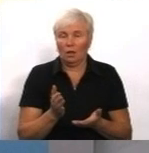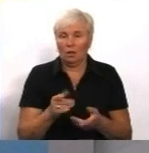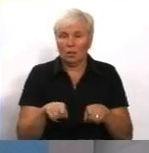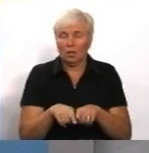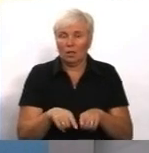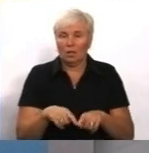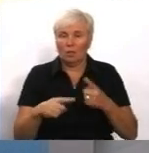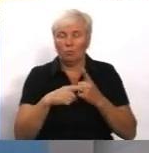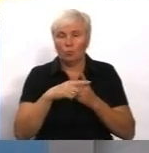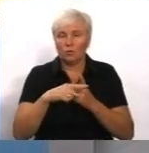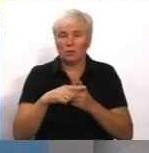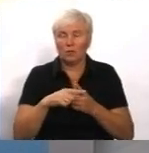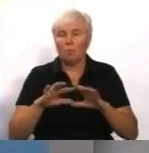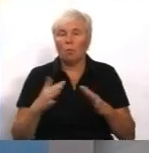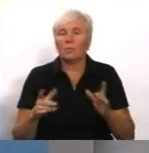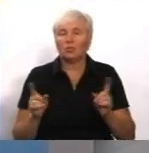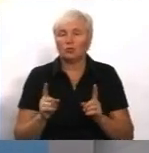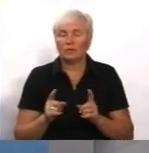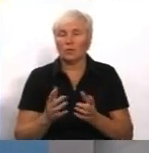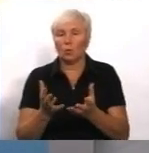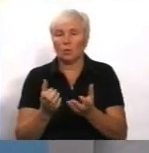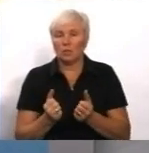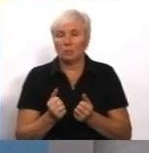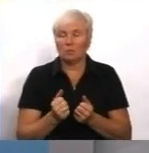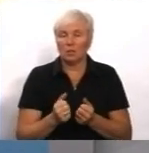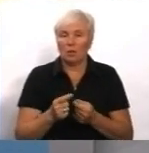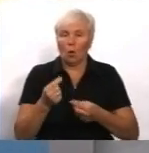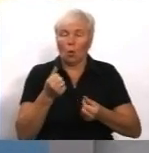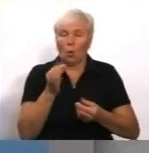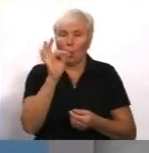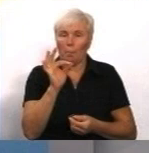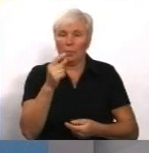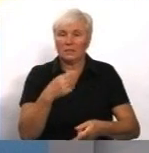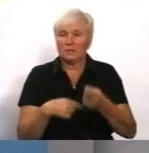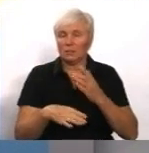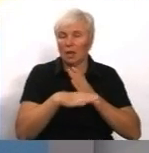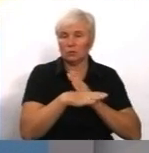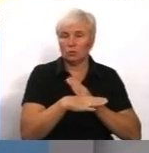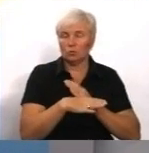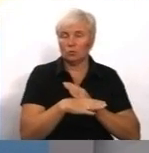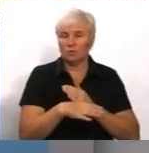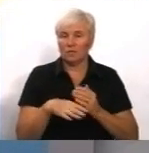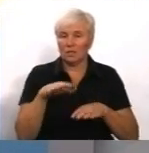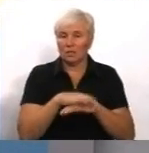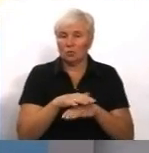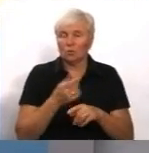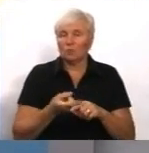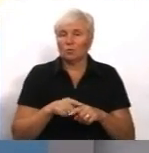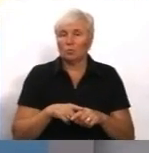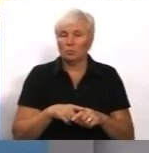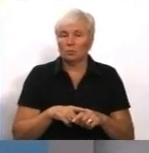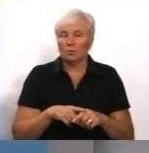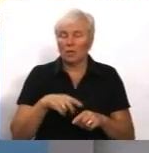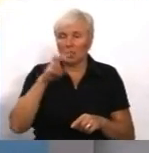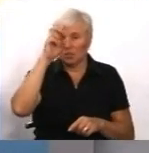позитивна момент, що він отримає компенсацію. Ми вже в нас на рахунку, тепер в цьому році від держави компенсацію,